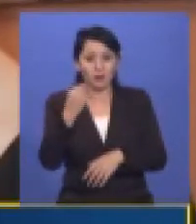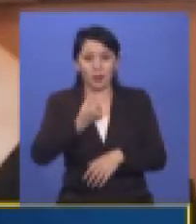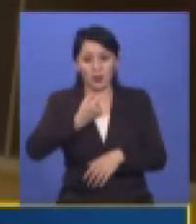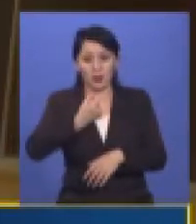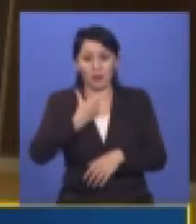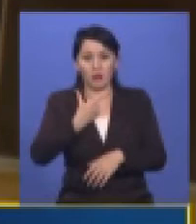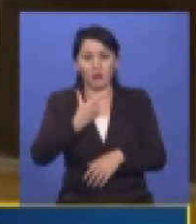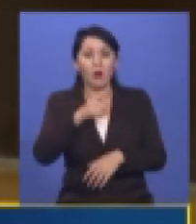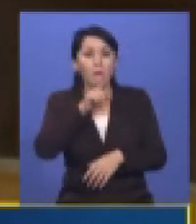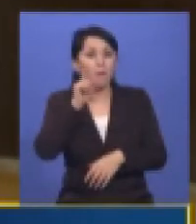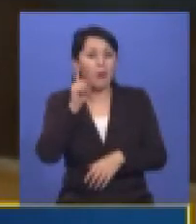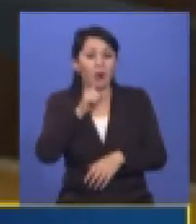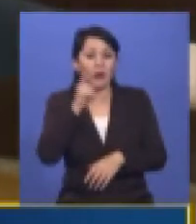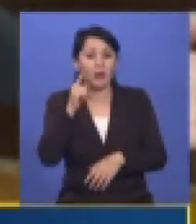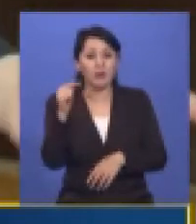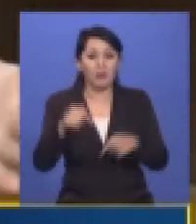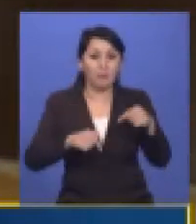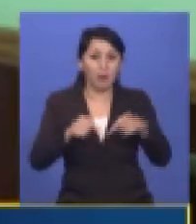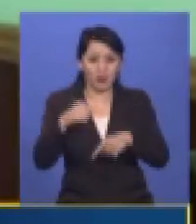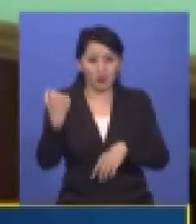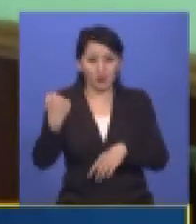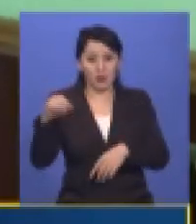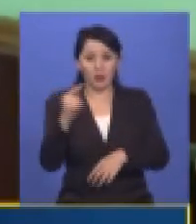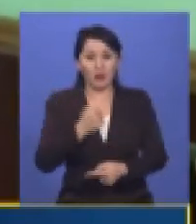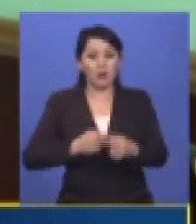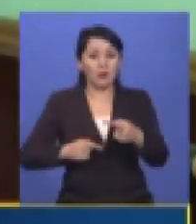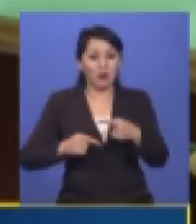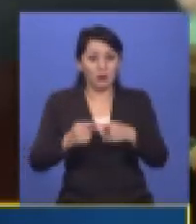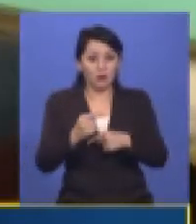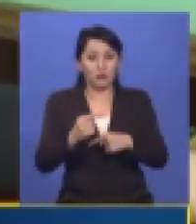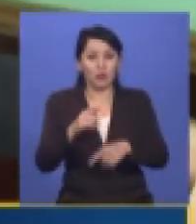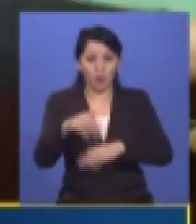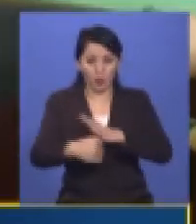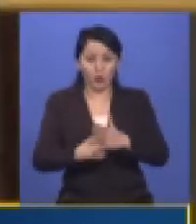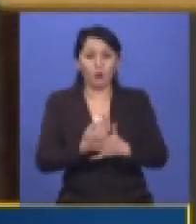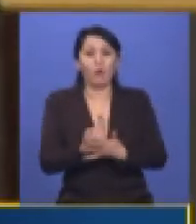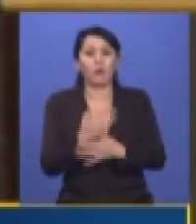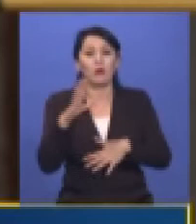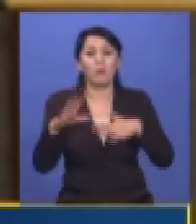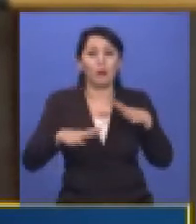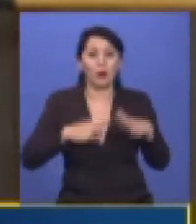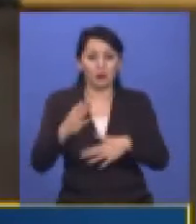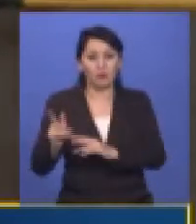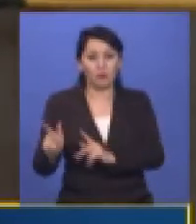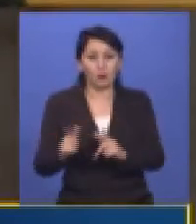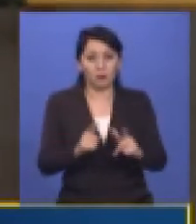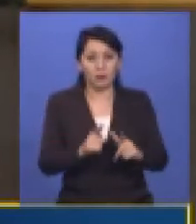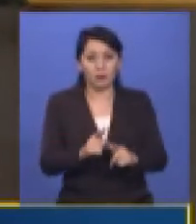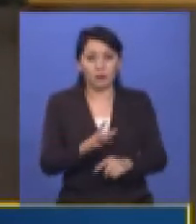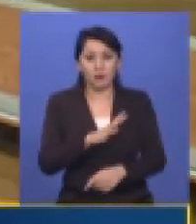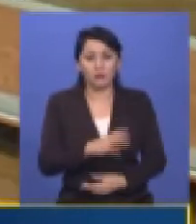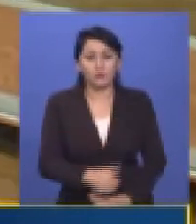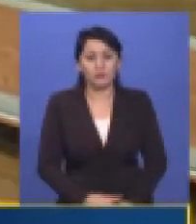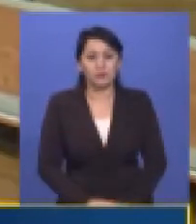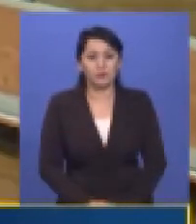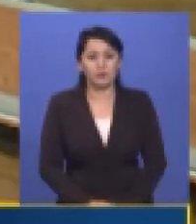ұнады. Жас бишілер жақындағына жеңіспен оралғандарына қарамастан, бірден жаңа хореографиялық қойылымға қызу дайындыққа кірісіп кетті.